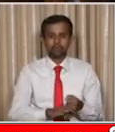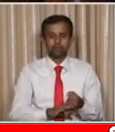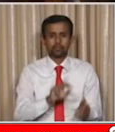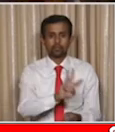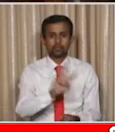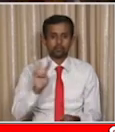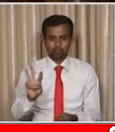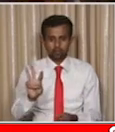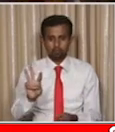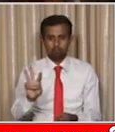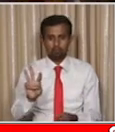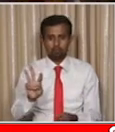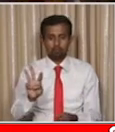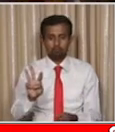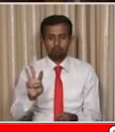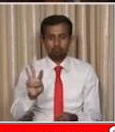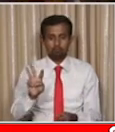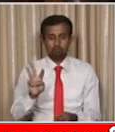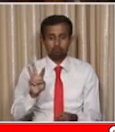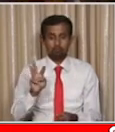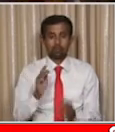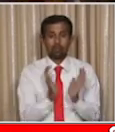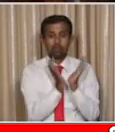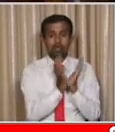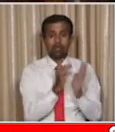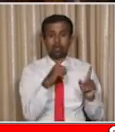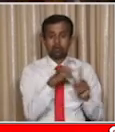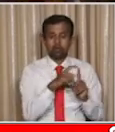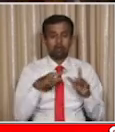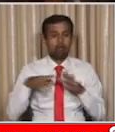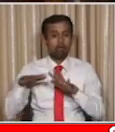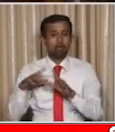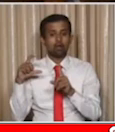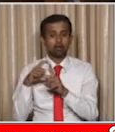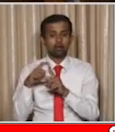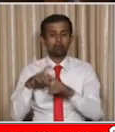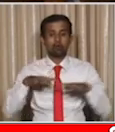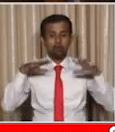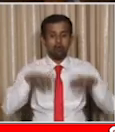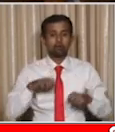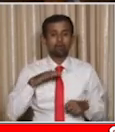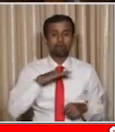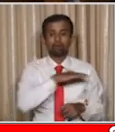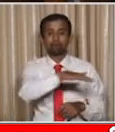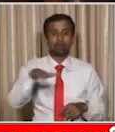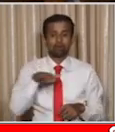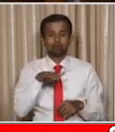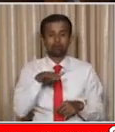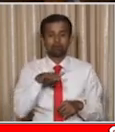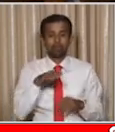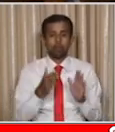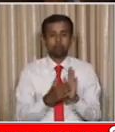ஃபாரஸ்ட்குரிய காணியும் வயலப்புக்குரிய காணியும் மக்களுடைய காணி பிரதேச செயலாளர்களுக்குரிய அரச காணிகள் எல்லாமே மகாவலிக்கு